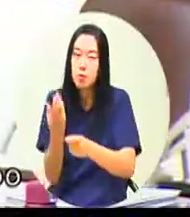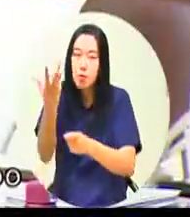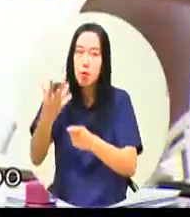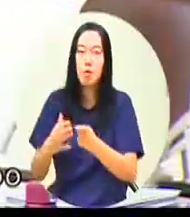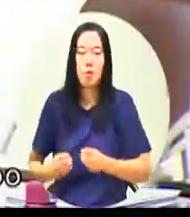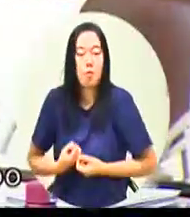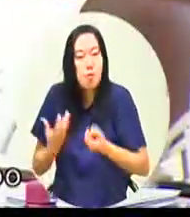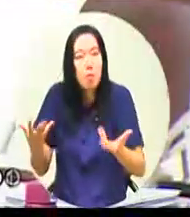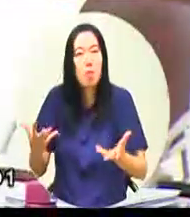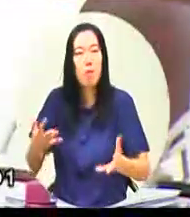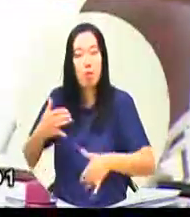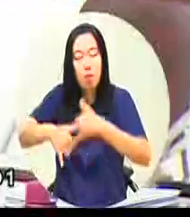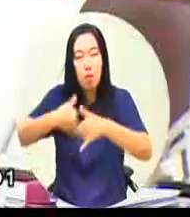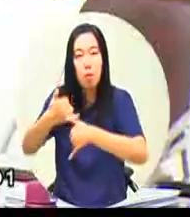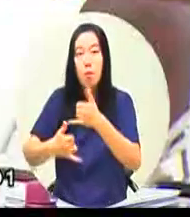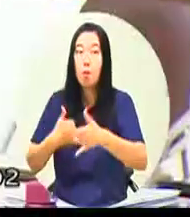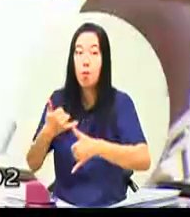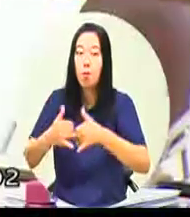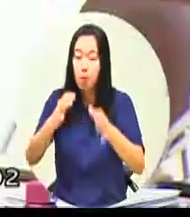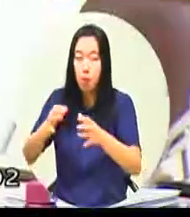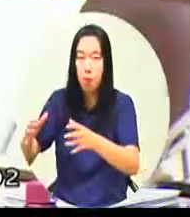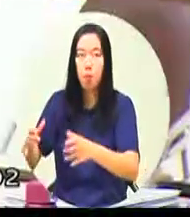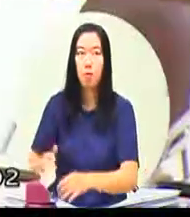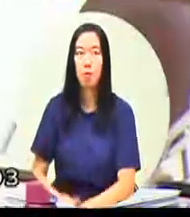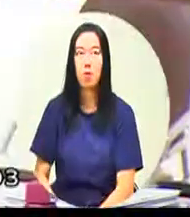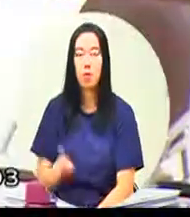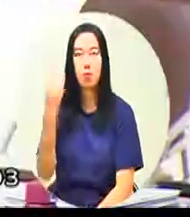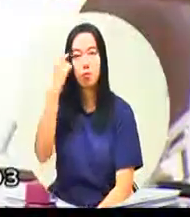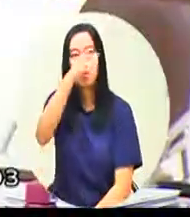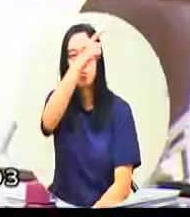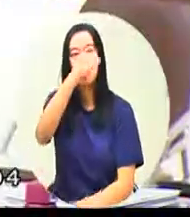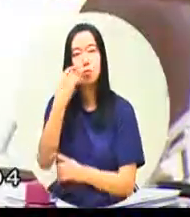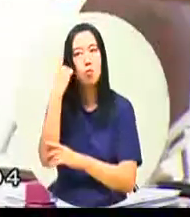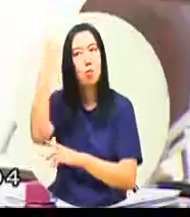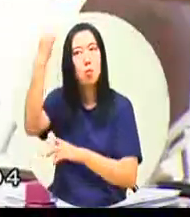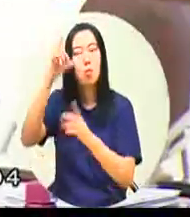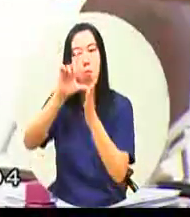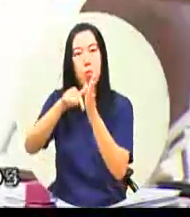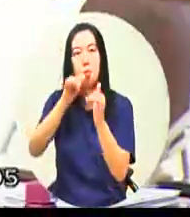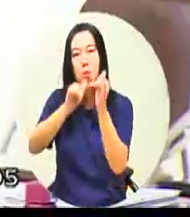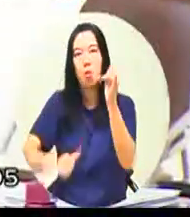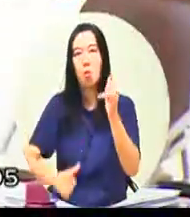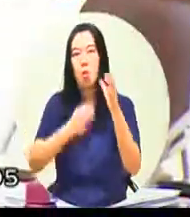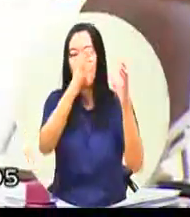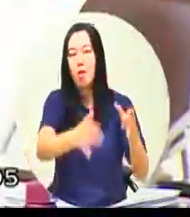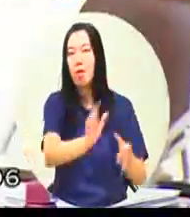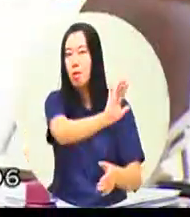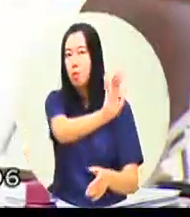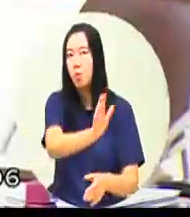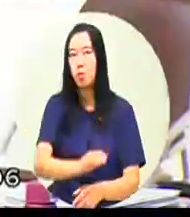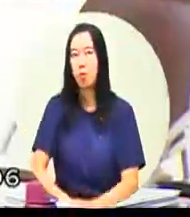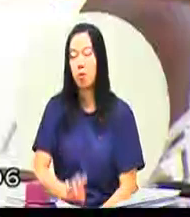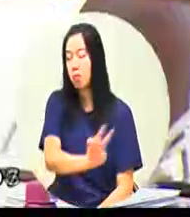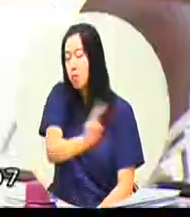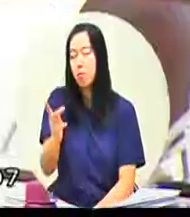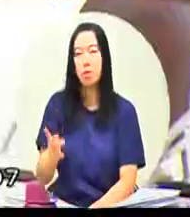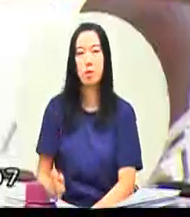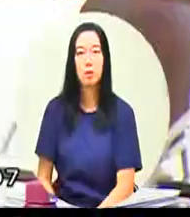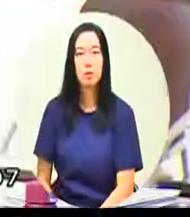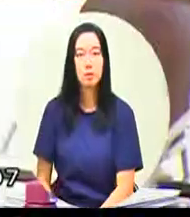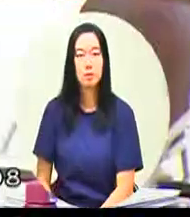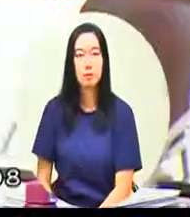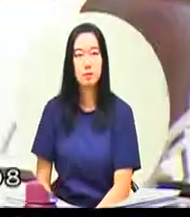鹤啊雄红边，我觉得梦时代那里不要再去了啦，梦时代哦，这个改